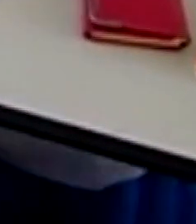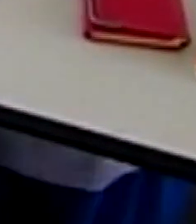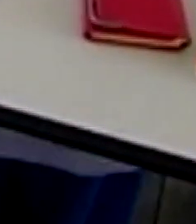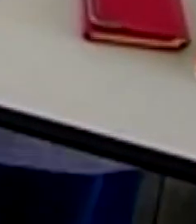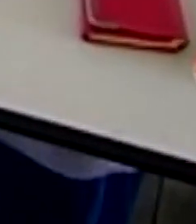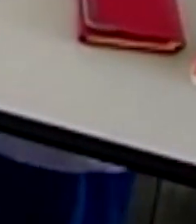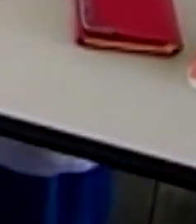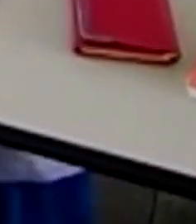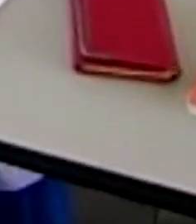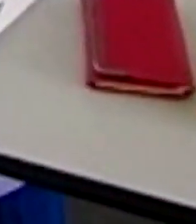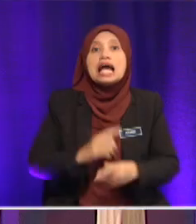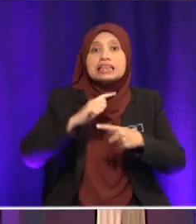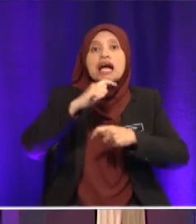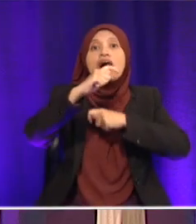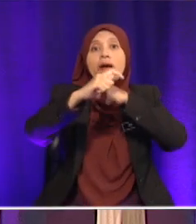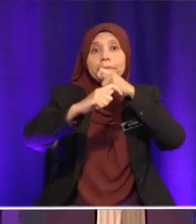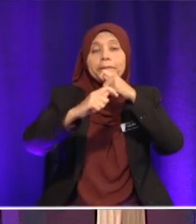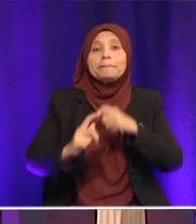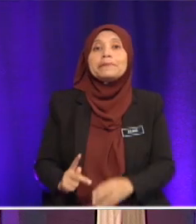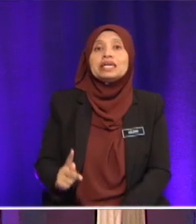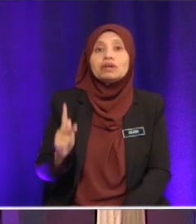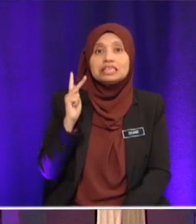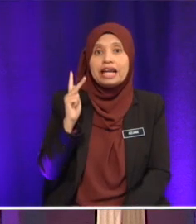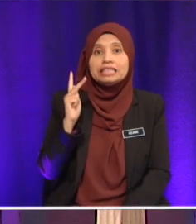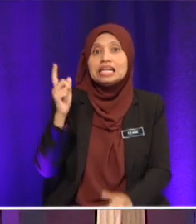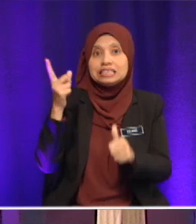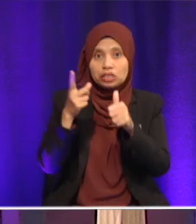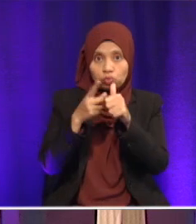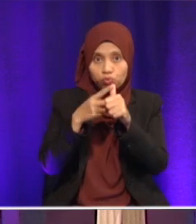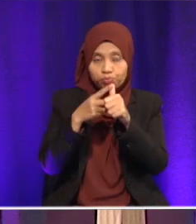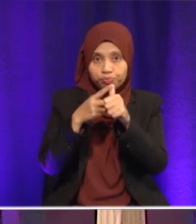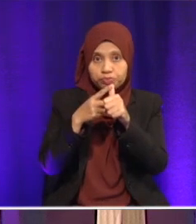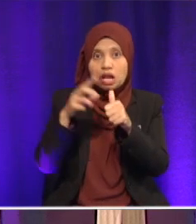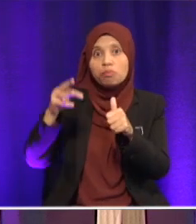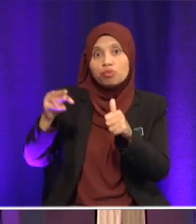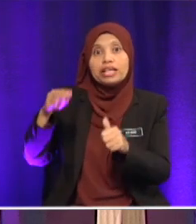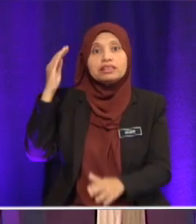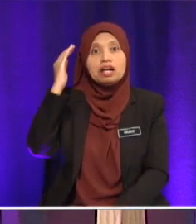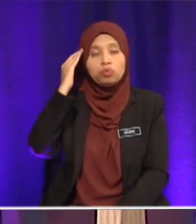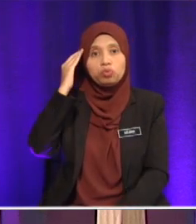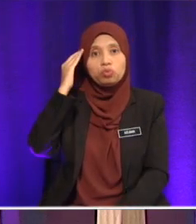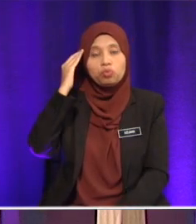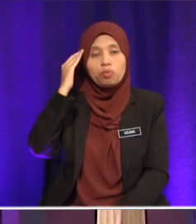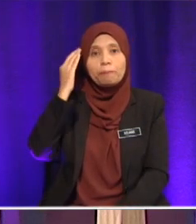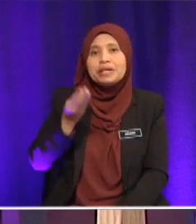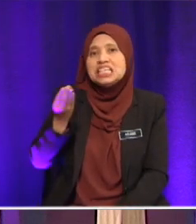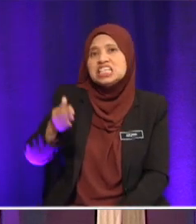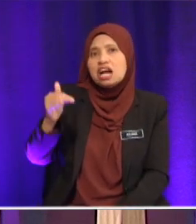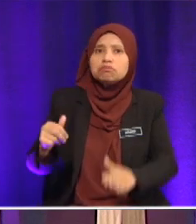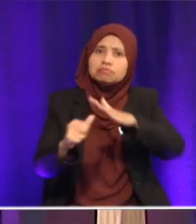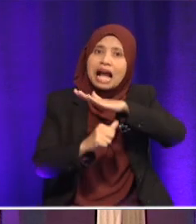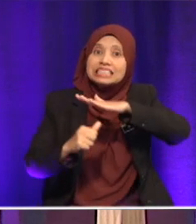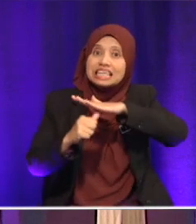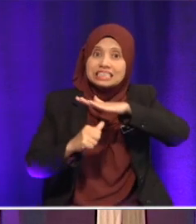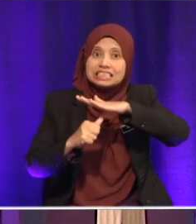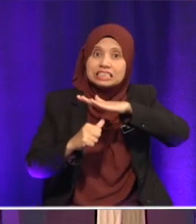inilah Pernyataan pada tahap penguasaannya Mari kita tengok tahap penguasaan satu yaitu murid tahu perkara yang asas Padahal